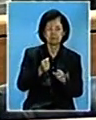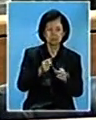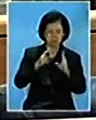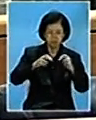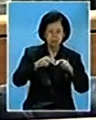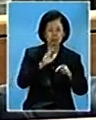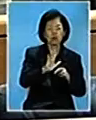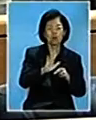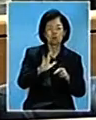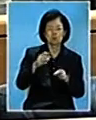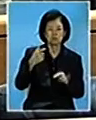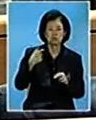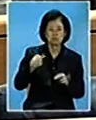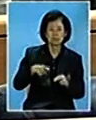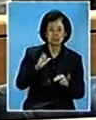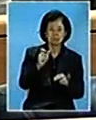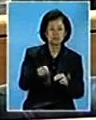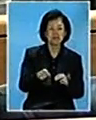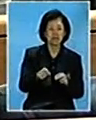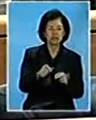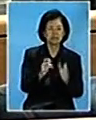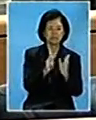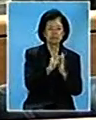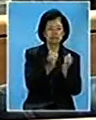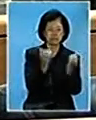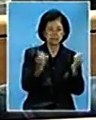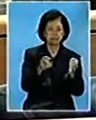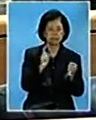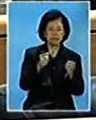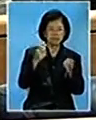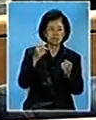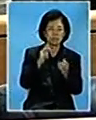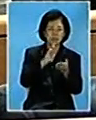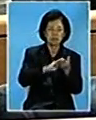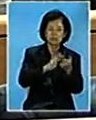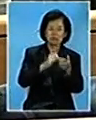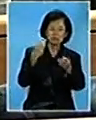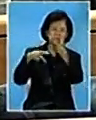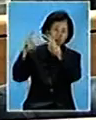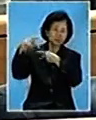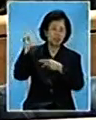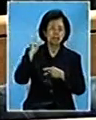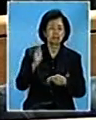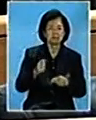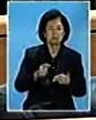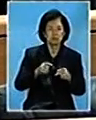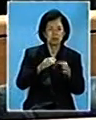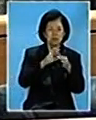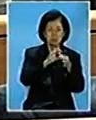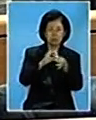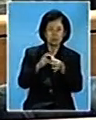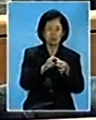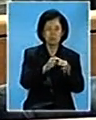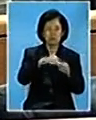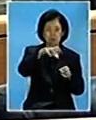ศาลรัฐธรรมนูญนั้นเป็นประวัติศาสตร์นะครับเป็นบันทึกผูกพันต่อองค์กรสำคัญสำคัญของ